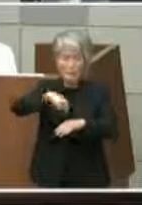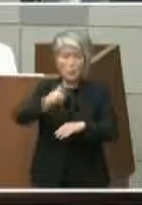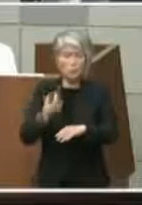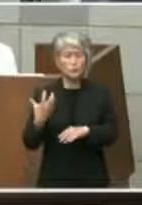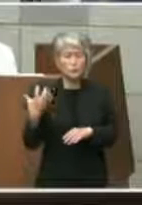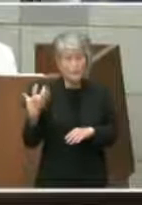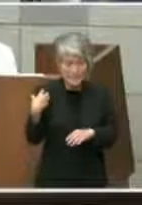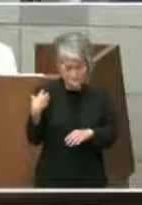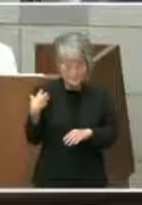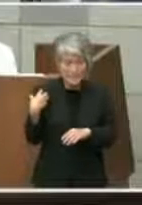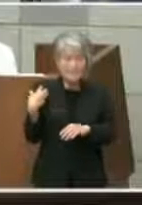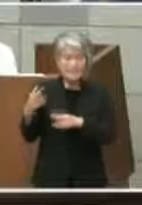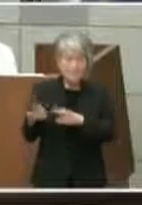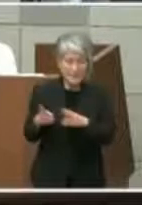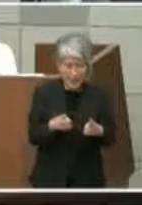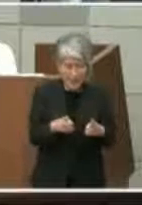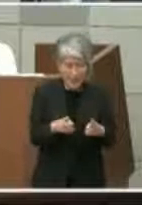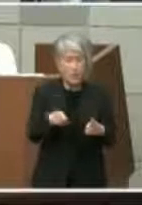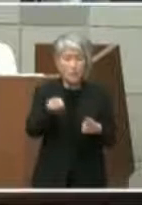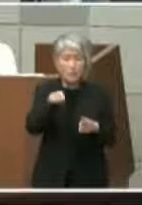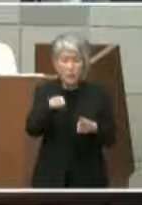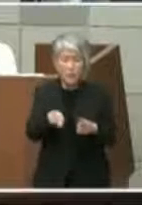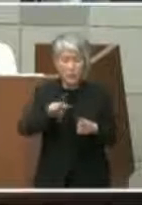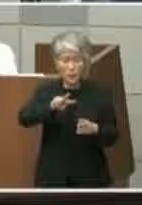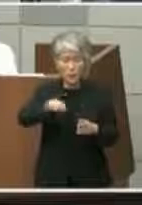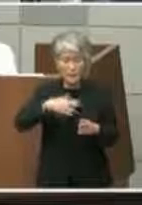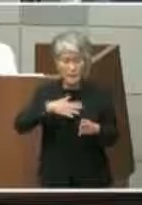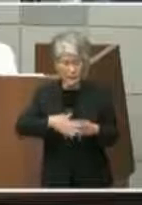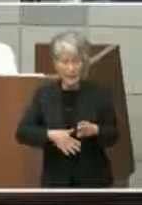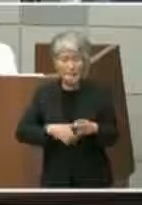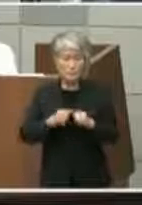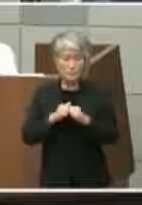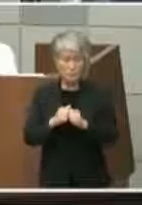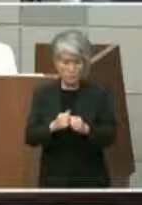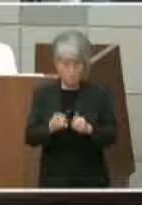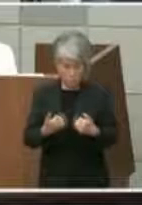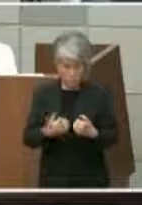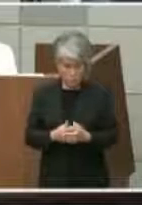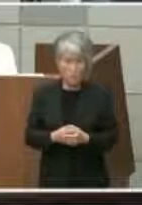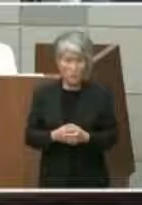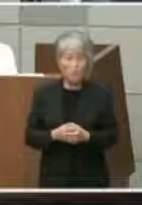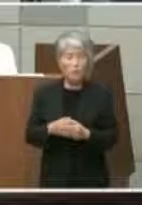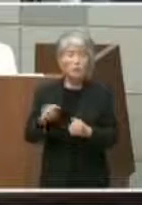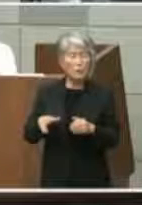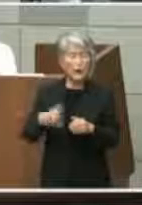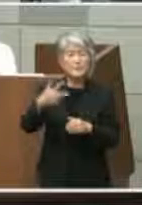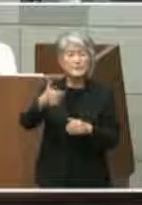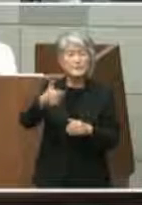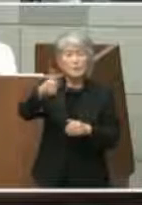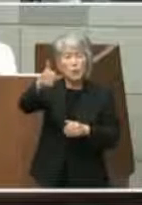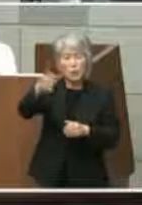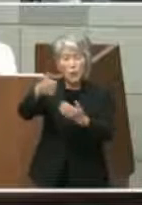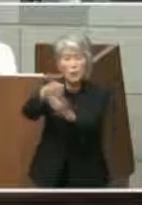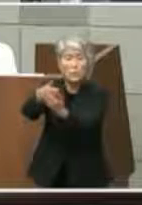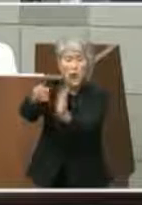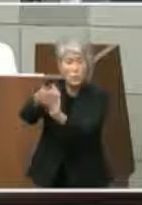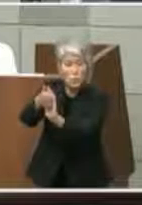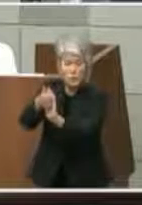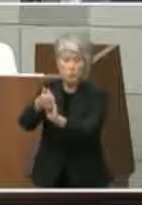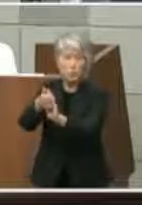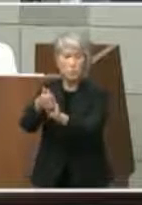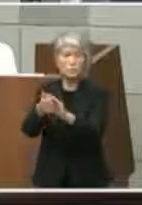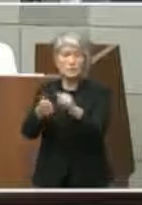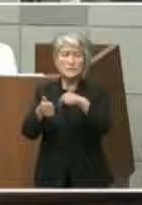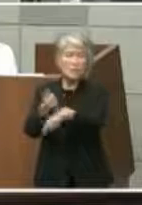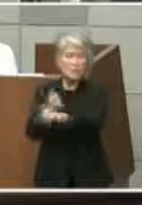ところをですね、理解しないと、これ別にこの質問はね、市長のことをね、なんか擁護するとかね、市長の立場を守るとかそういうことじゃなく